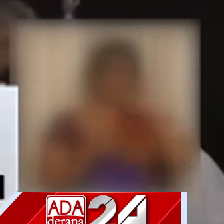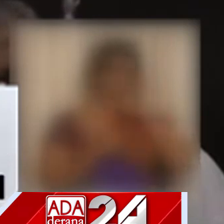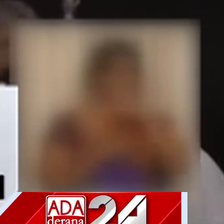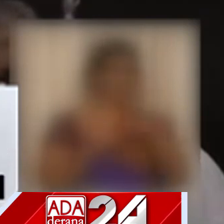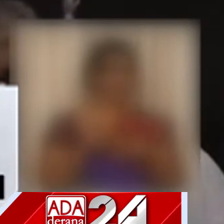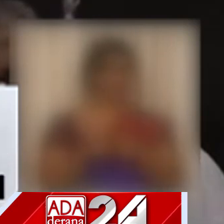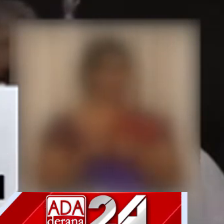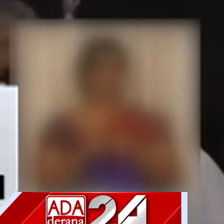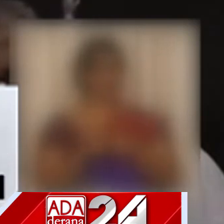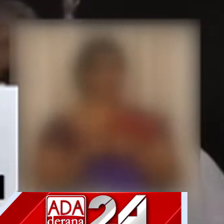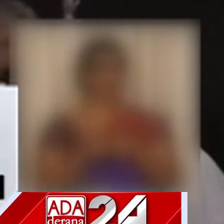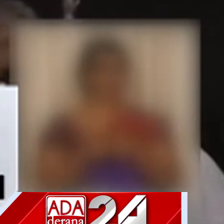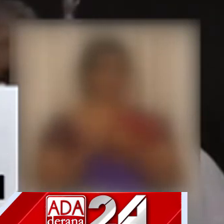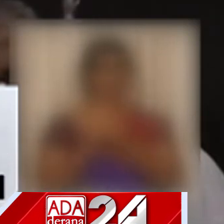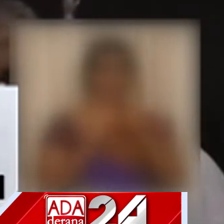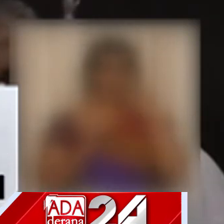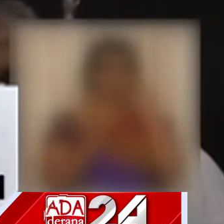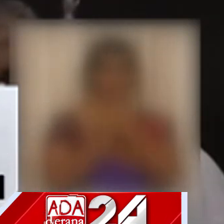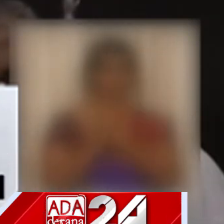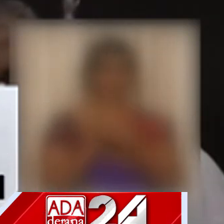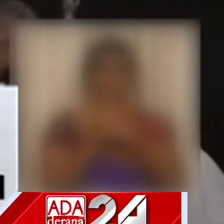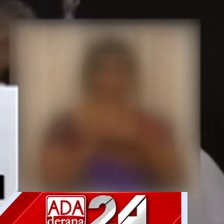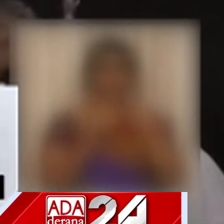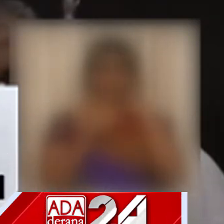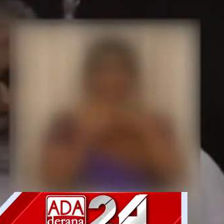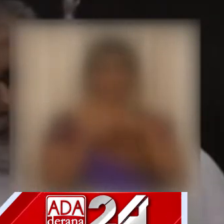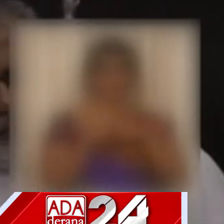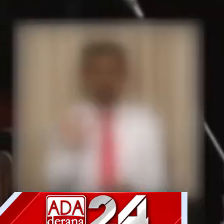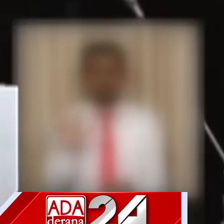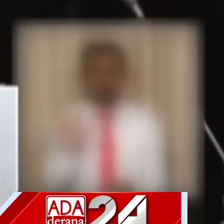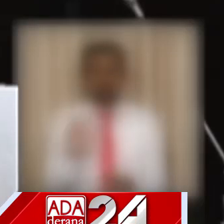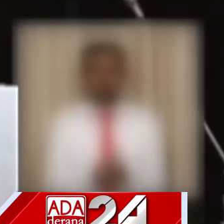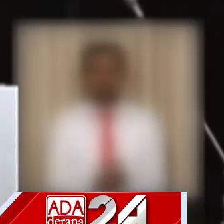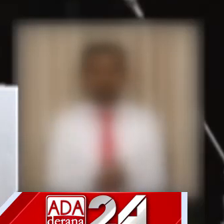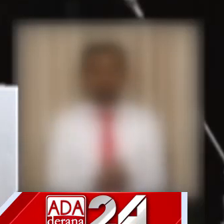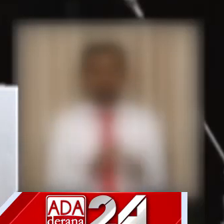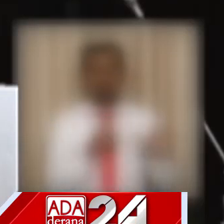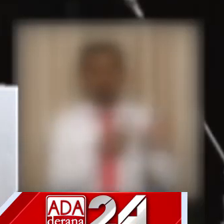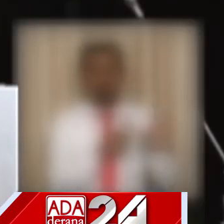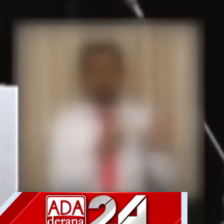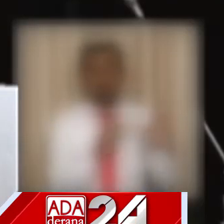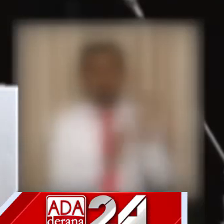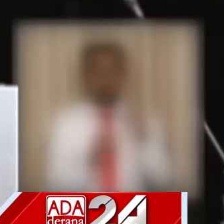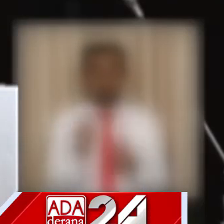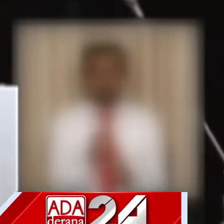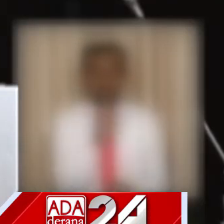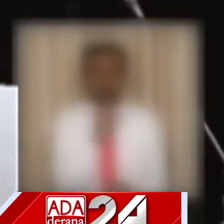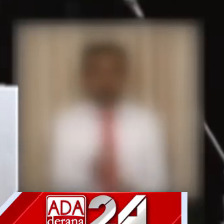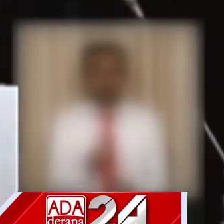ආවේ එතකොට ඉතුරු 90ක් එළියට ආවනම් අපේ වෙරළ තීරේ මීට වැඩි අපවිත්‍ර වෙනවා අලි සබ්රි ගරු ඇමතුමා කිව්වා මේක